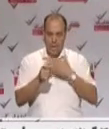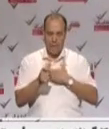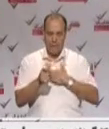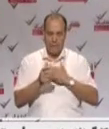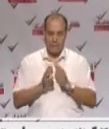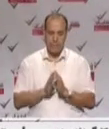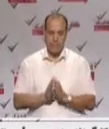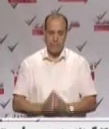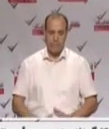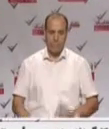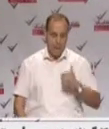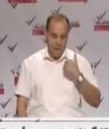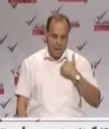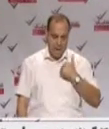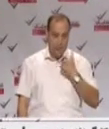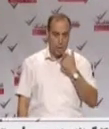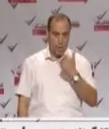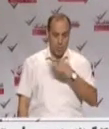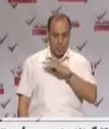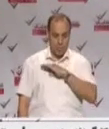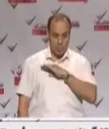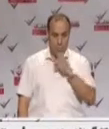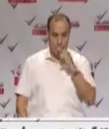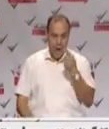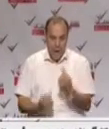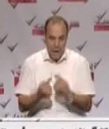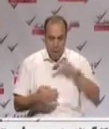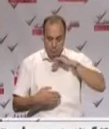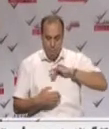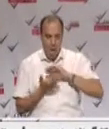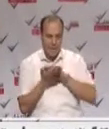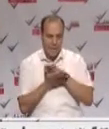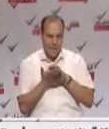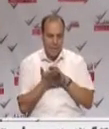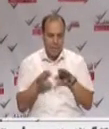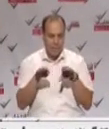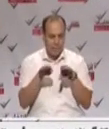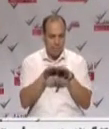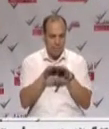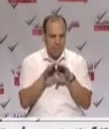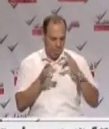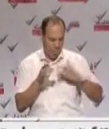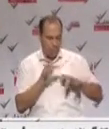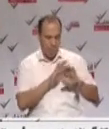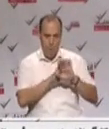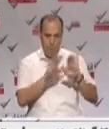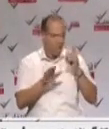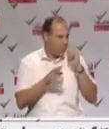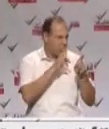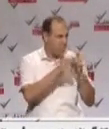العزيز. إننا سوف نتولى غرس روح التسامح والاعتدال ونبذ الحقد والعنف